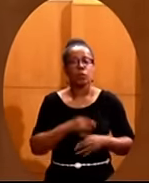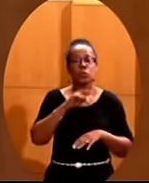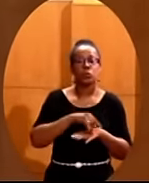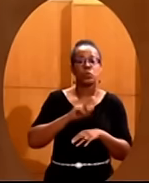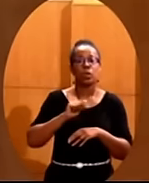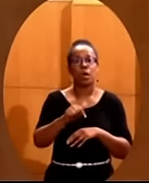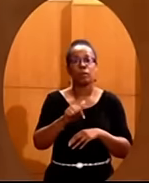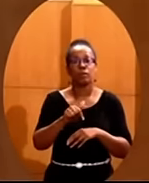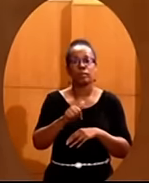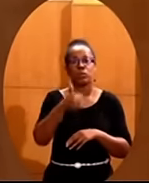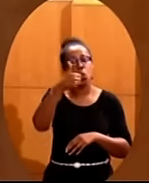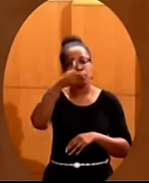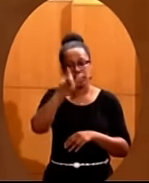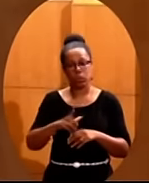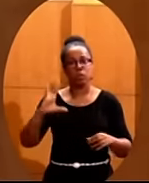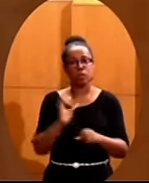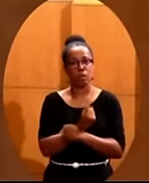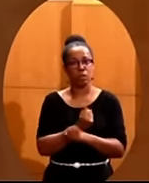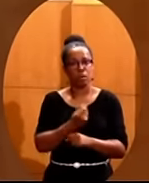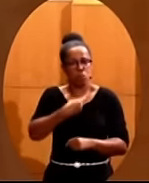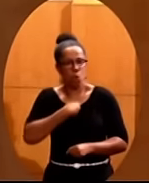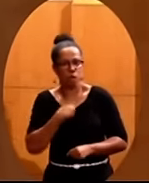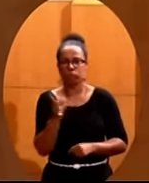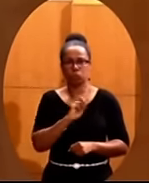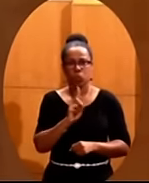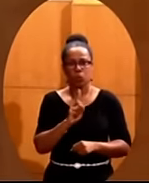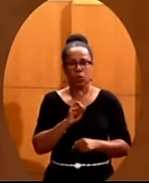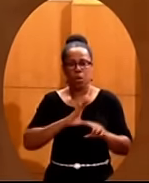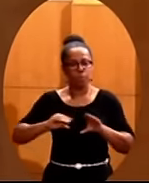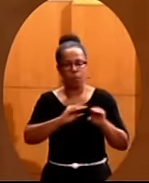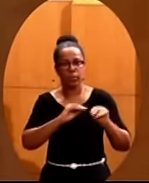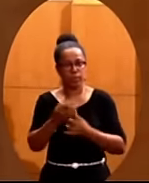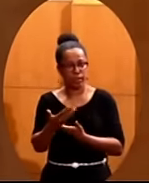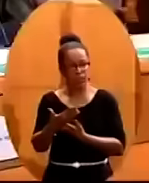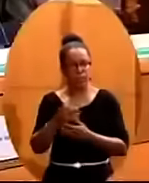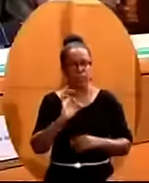eu qu'un vainqueur pas moi le peuple